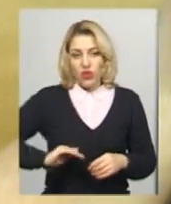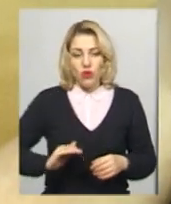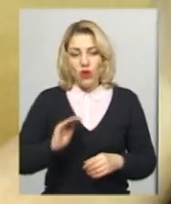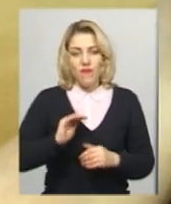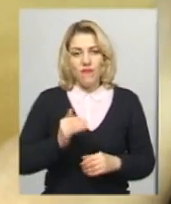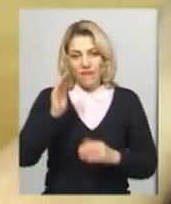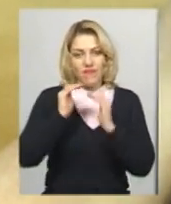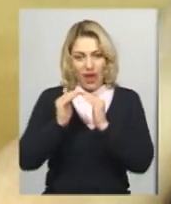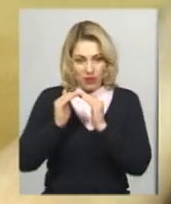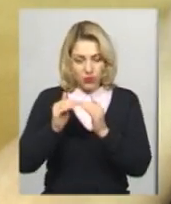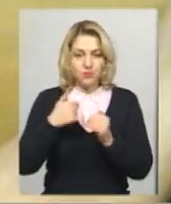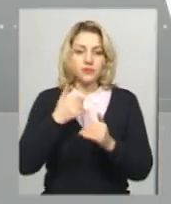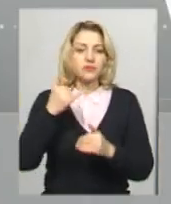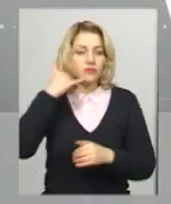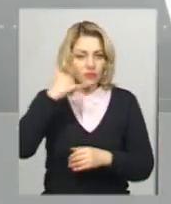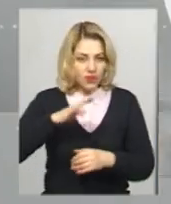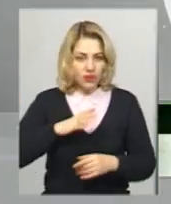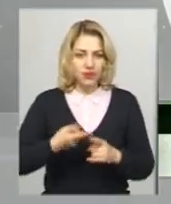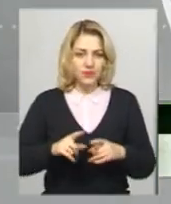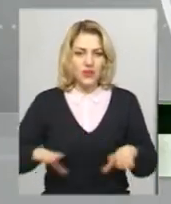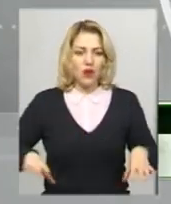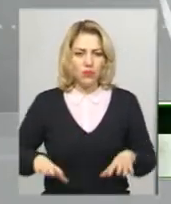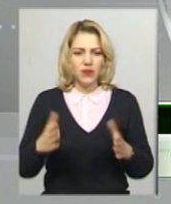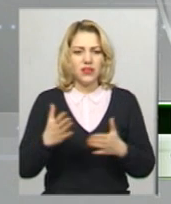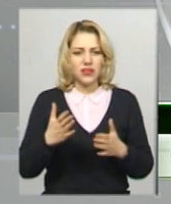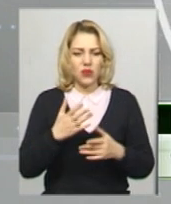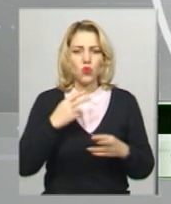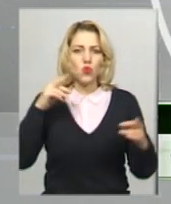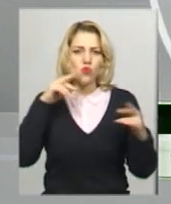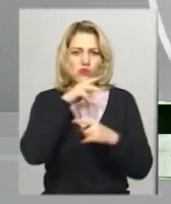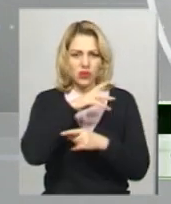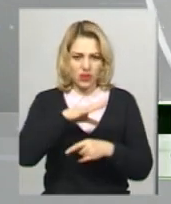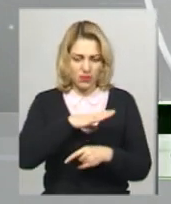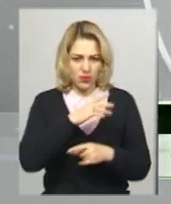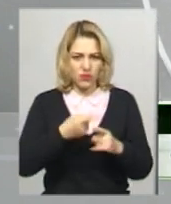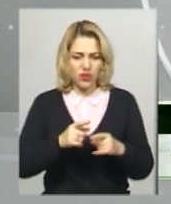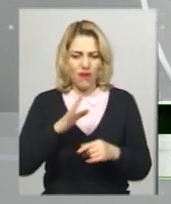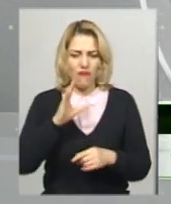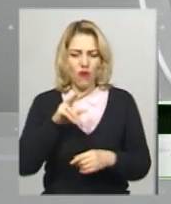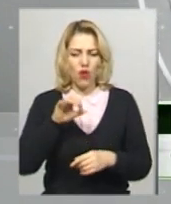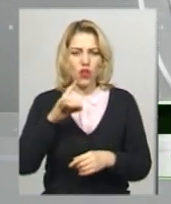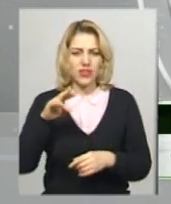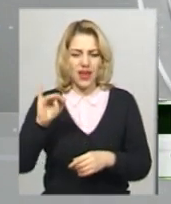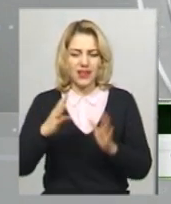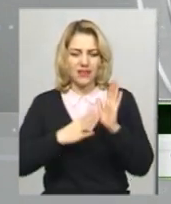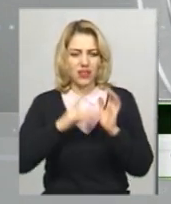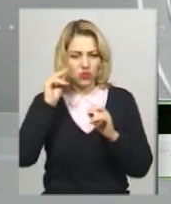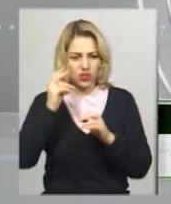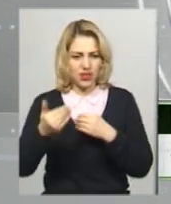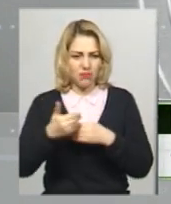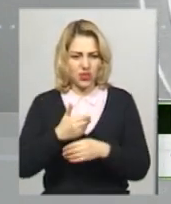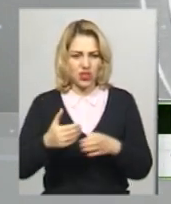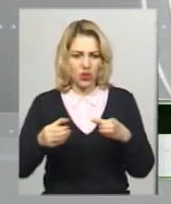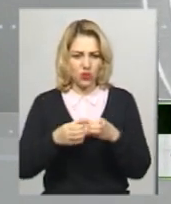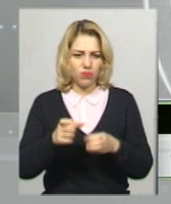смерті конями зв'язалися телефоном. Це кобила, якого втроїли, оці волонтери, вони 9 числа прийшли до мене, група